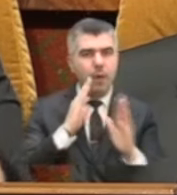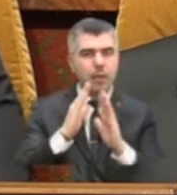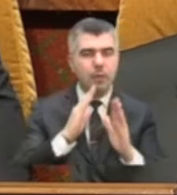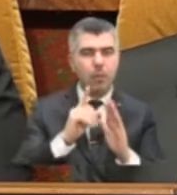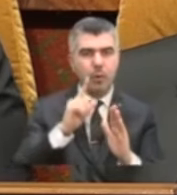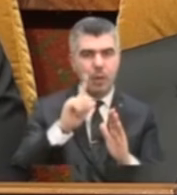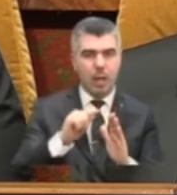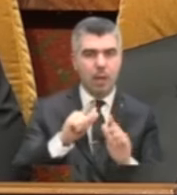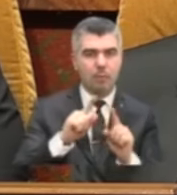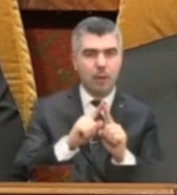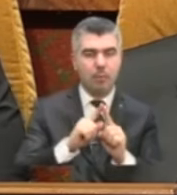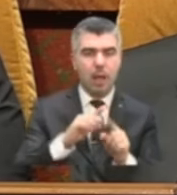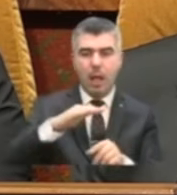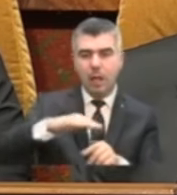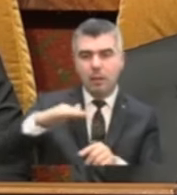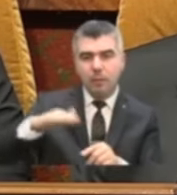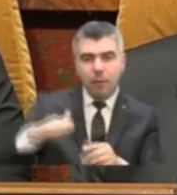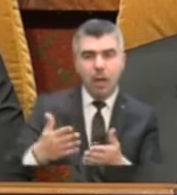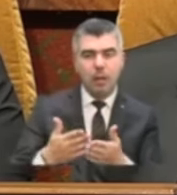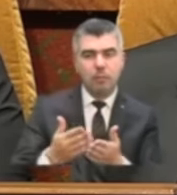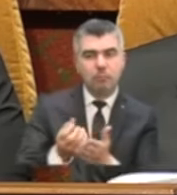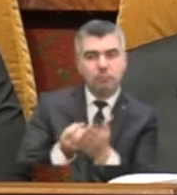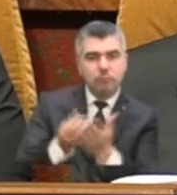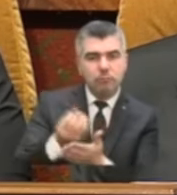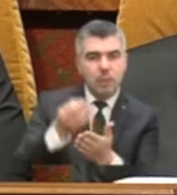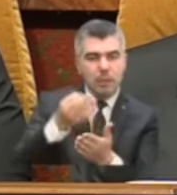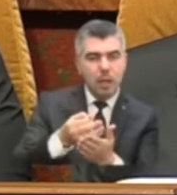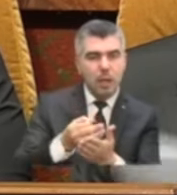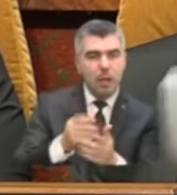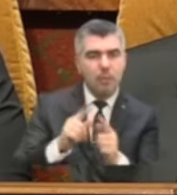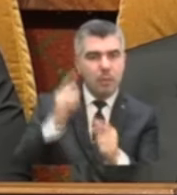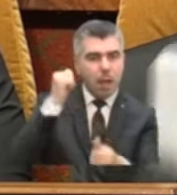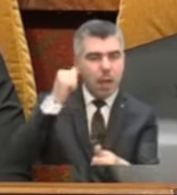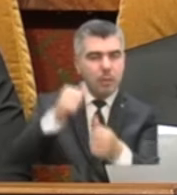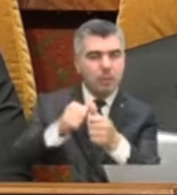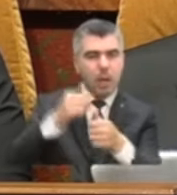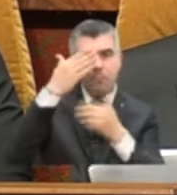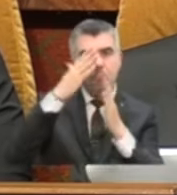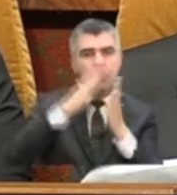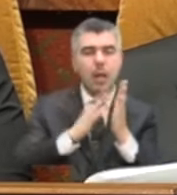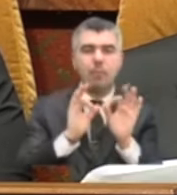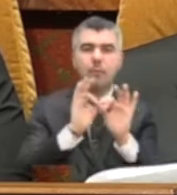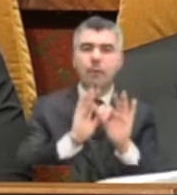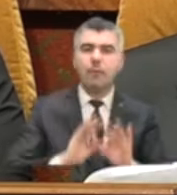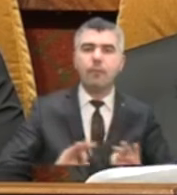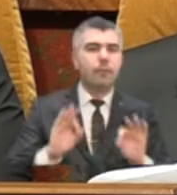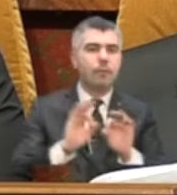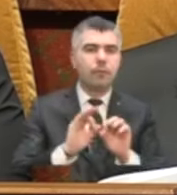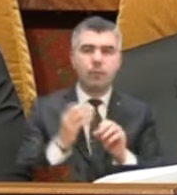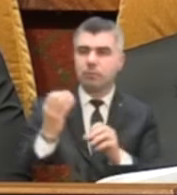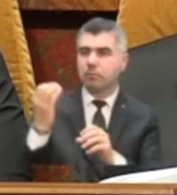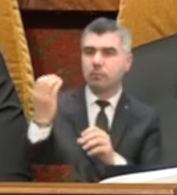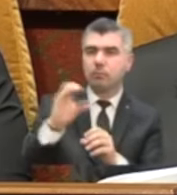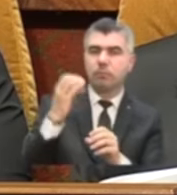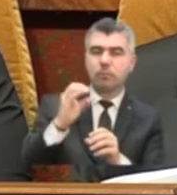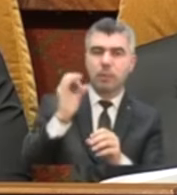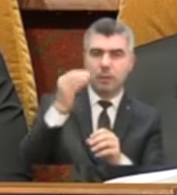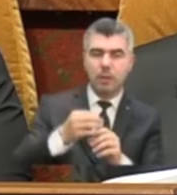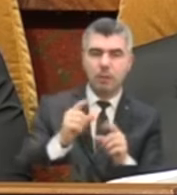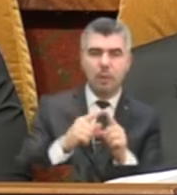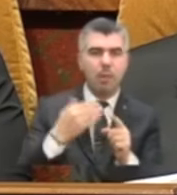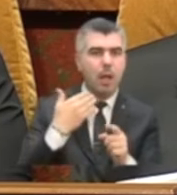تهديدا لقيم أطفالنا وشبابنا وتدميرا للهوية المغربية من خلال نشر محتويات خادشة